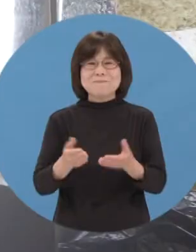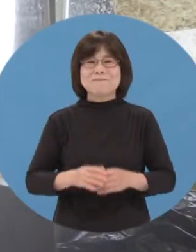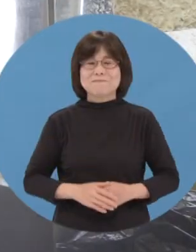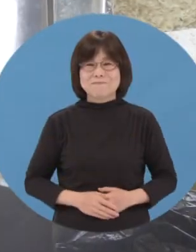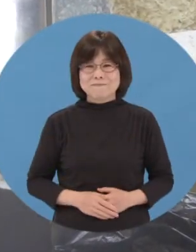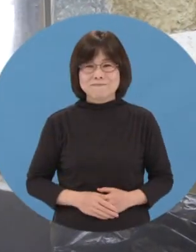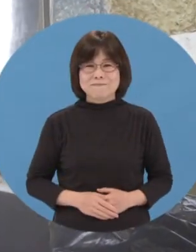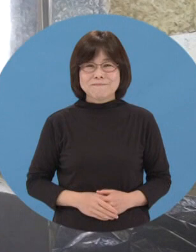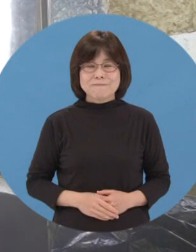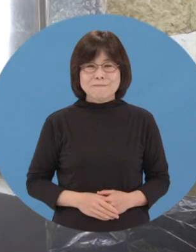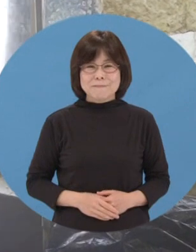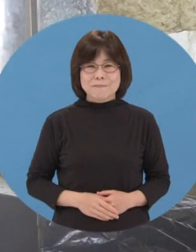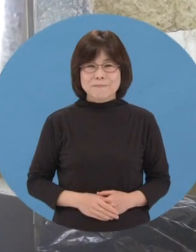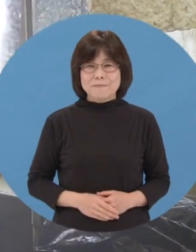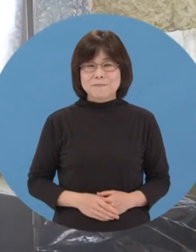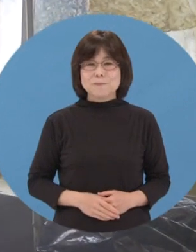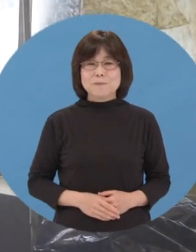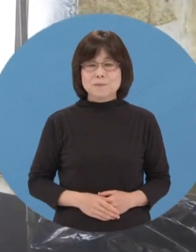ます